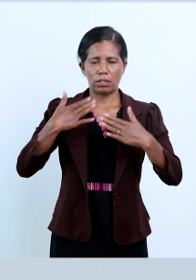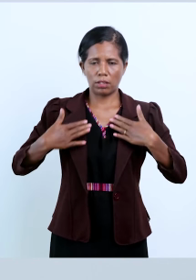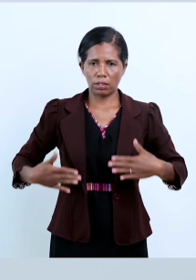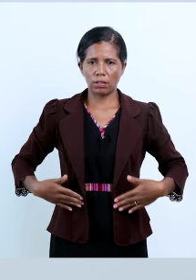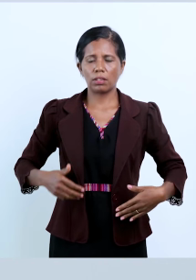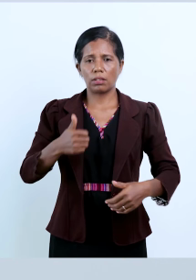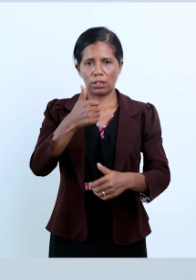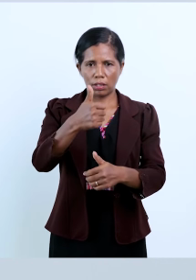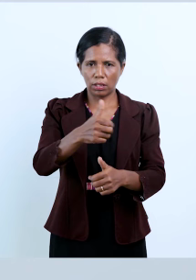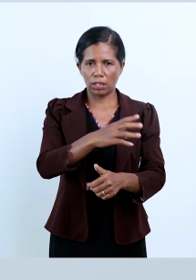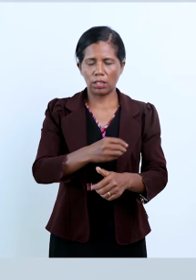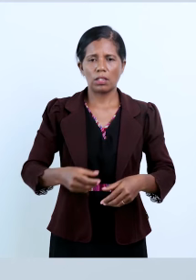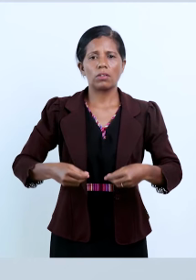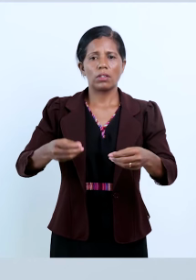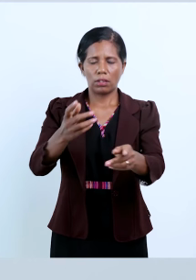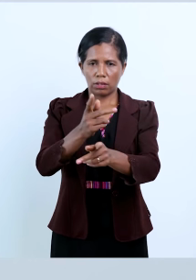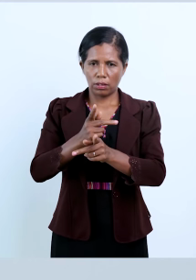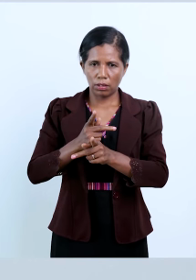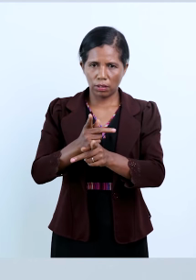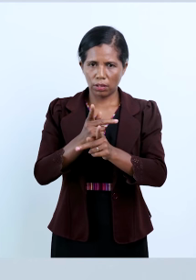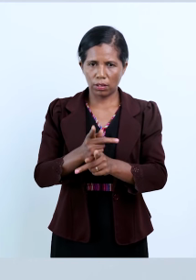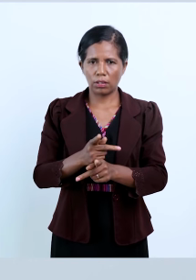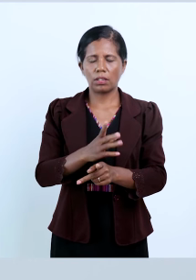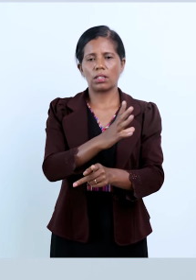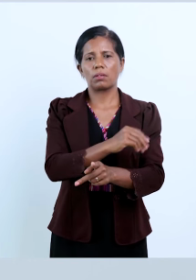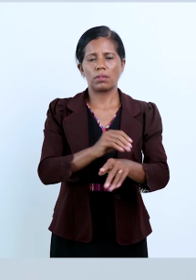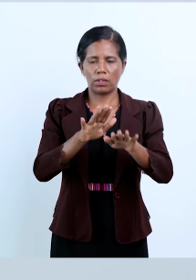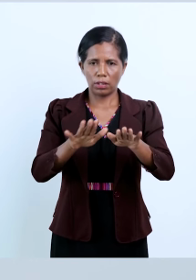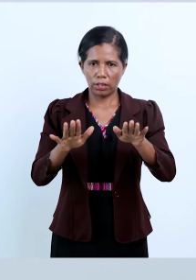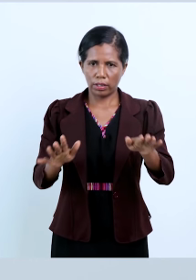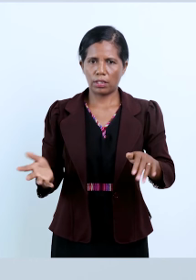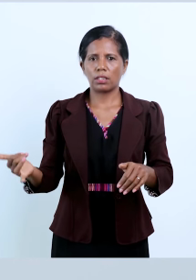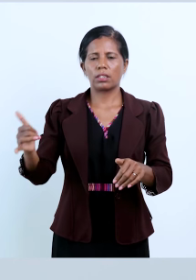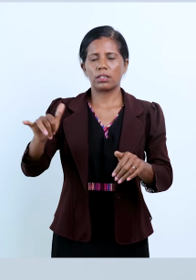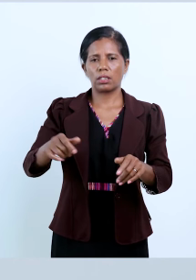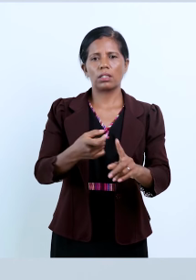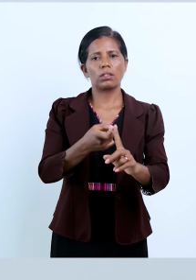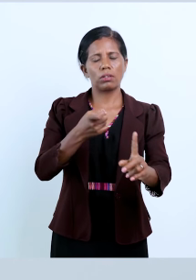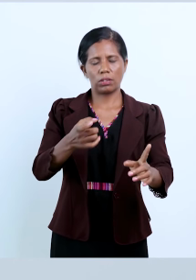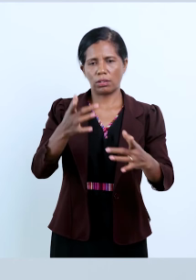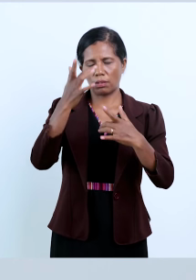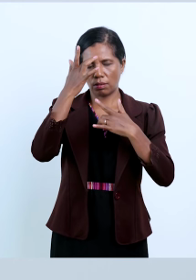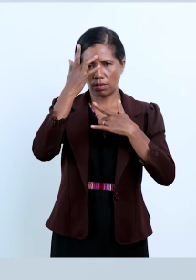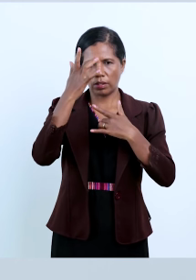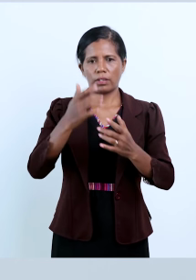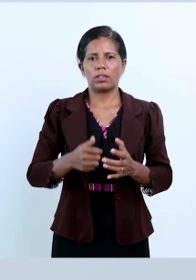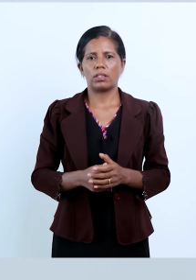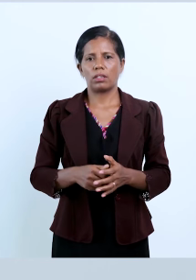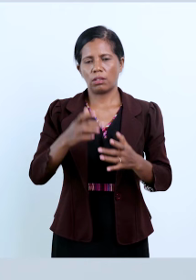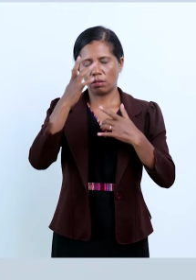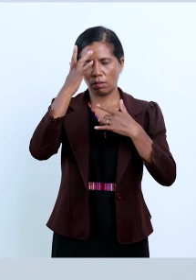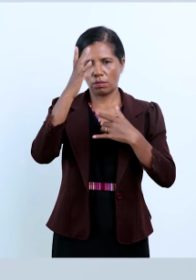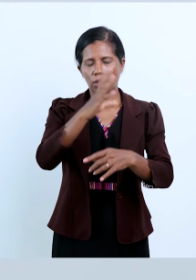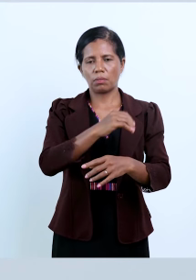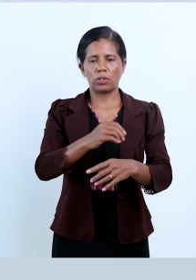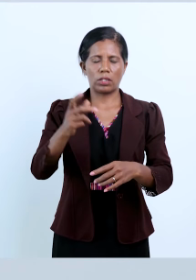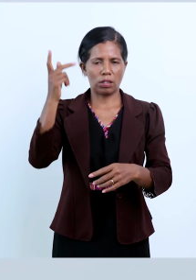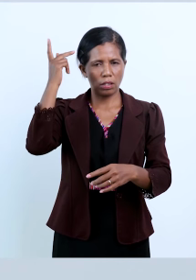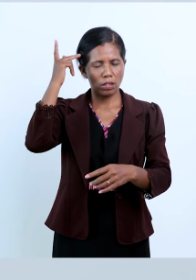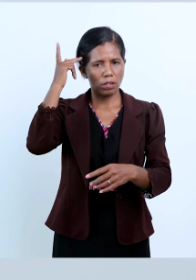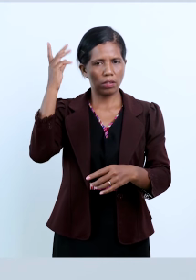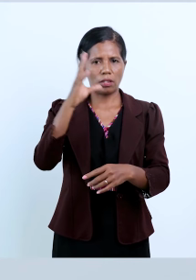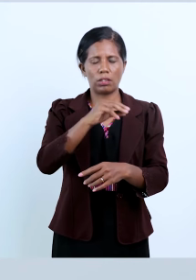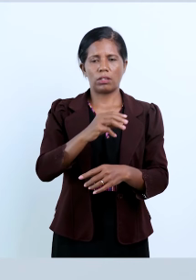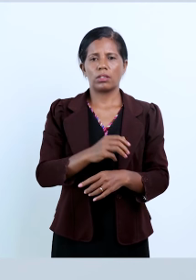hasa imunidade atu bele fo protesaun maximo balabarik sira husi moras pneumonia. Moras